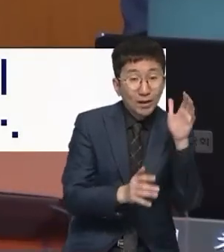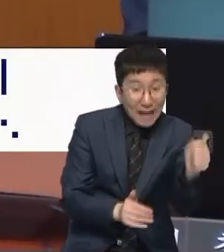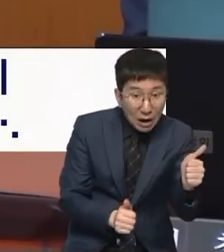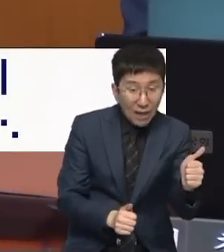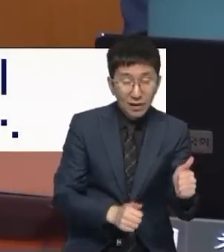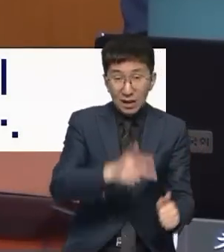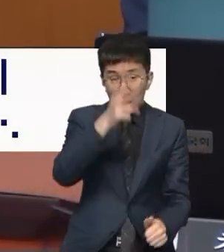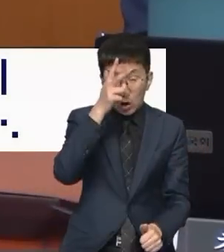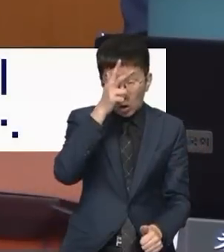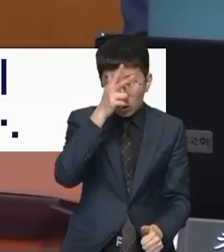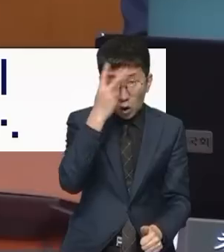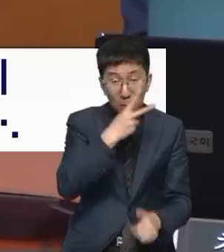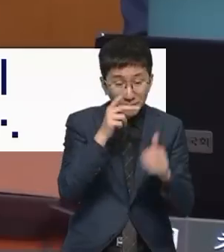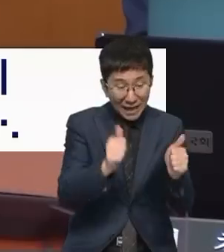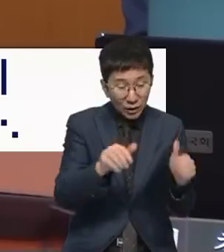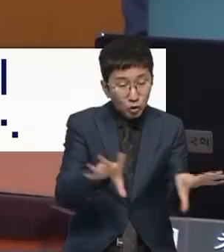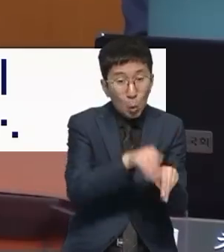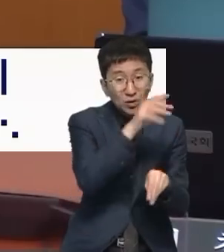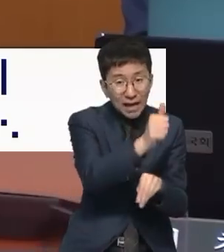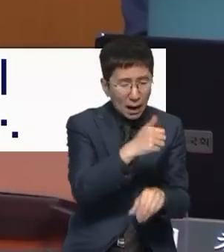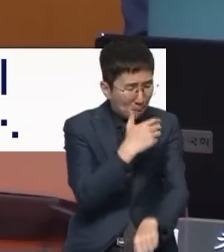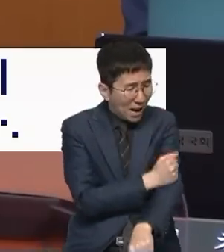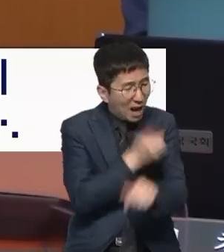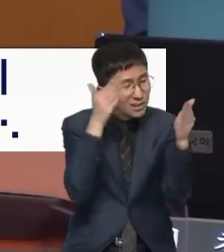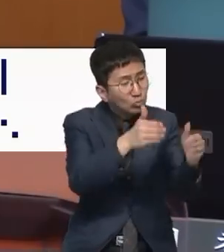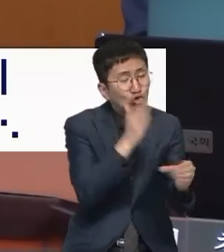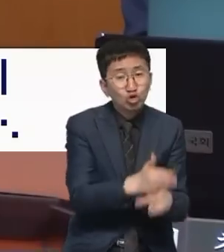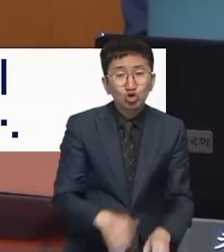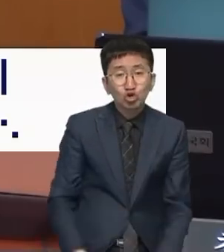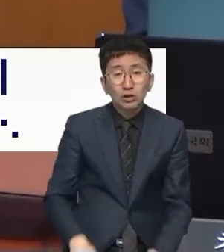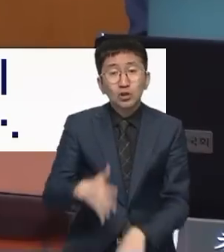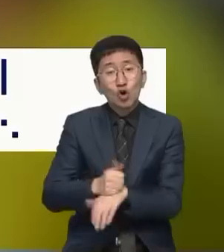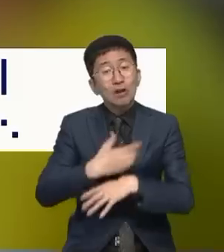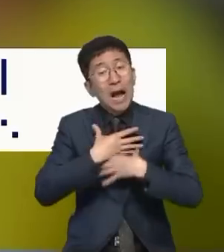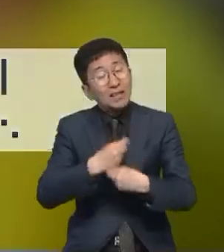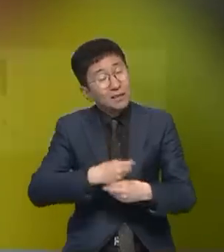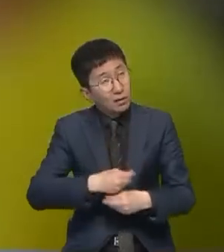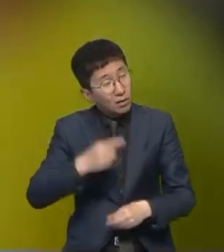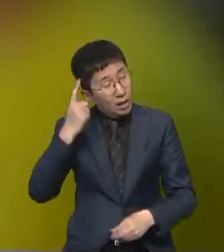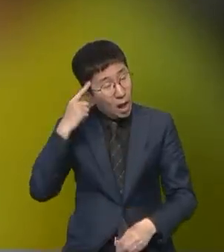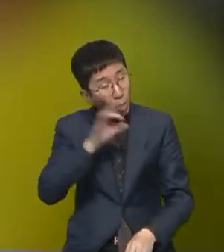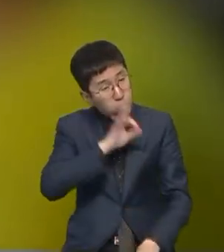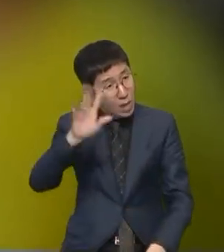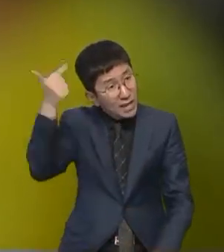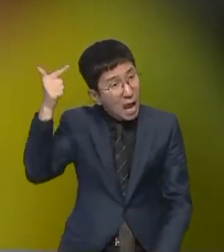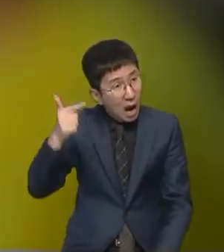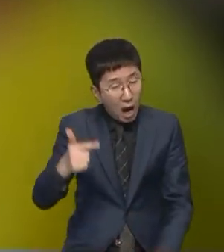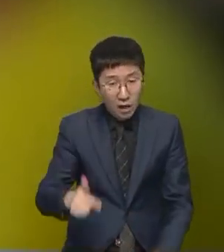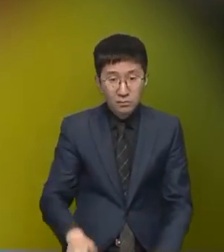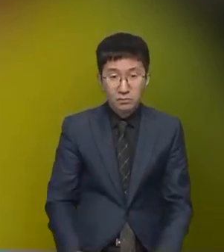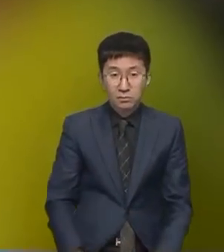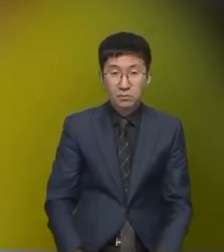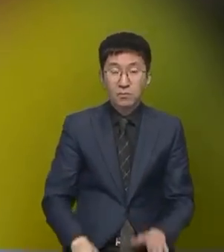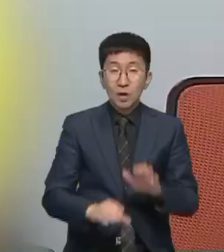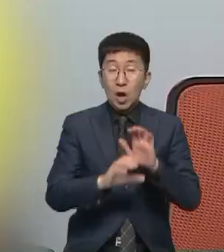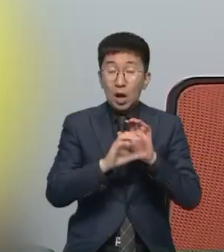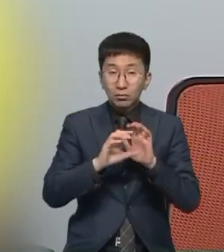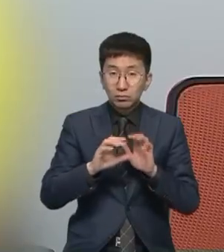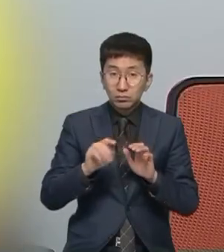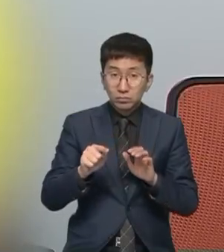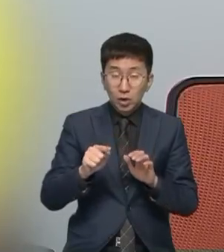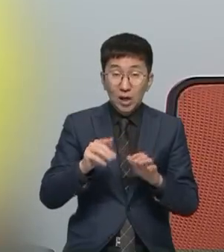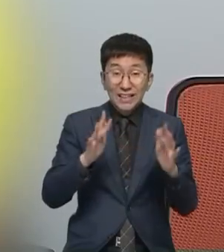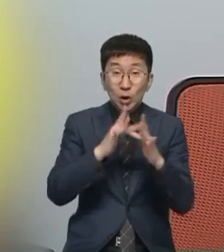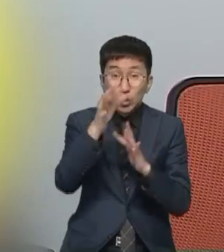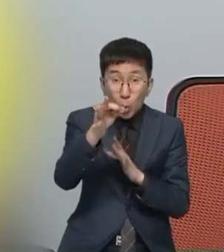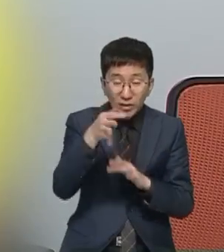부분에 집중하다 보니 안전과 관련된 부분, 이런 부분에 소홀한 거 아니냐라는. 한 코인 전문가가 이날 김 의원의 것으로